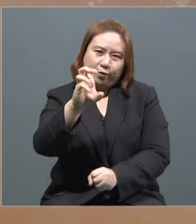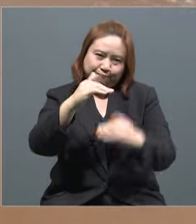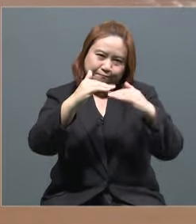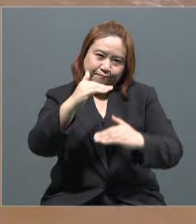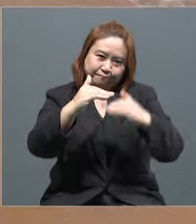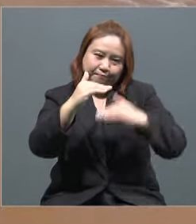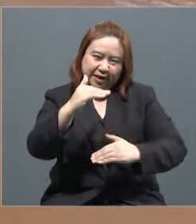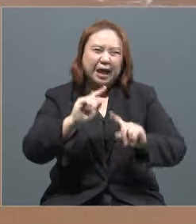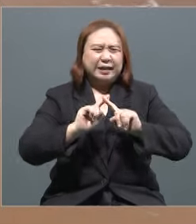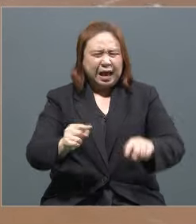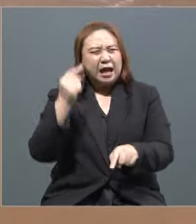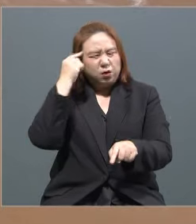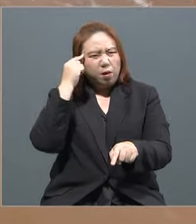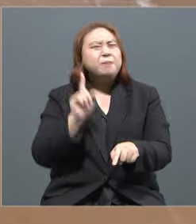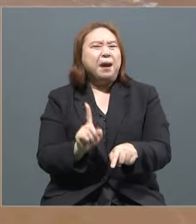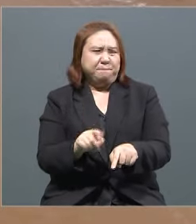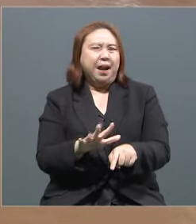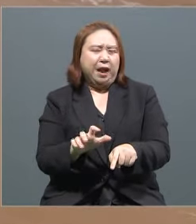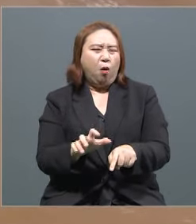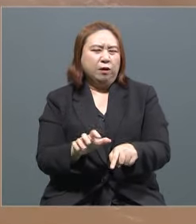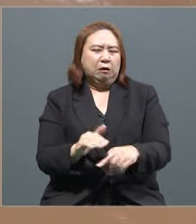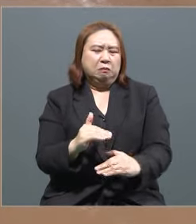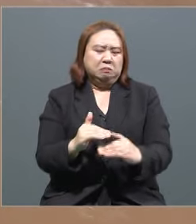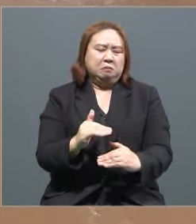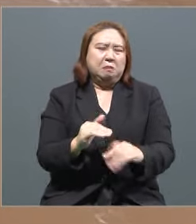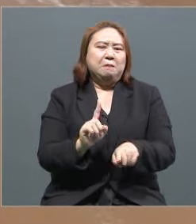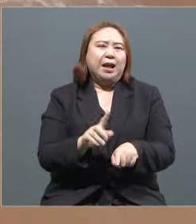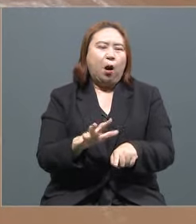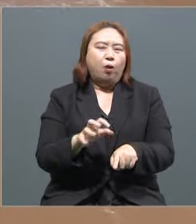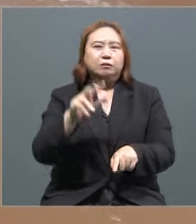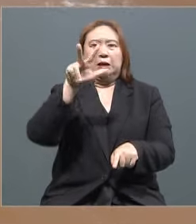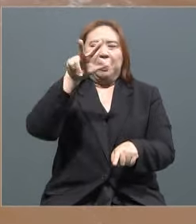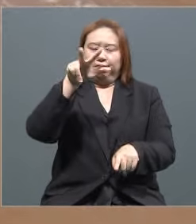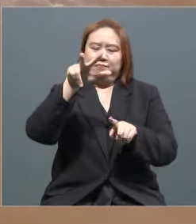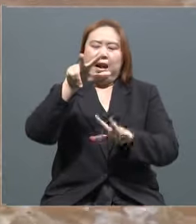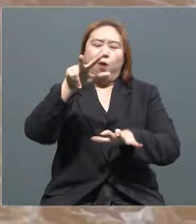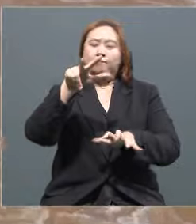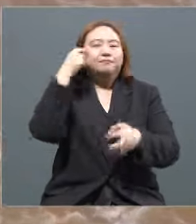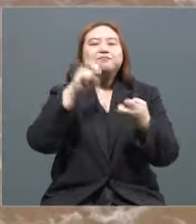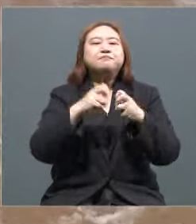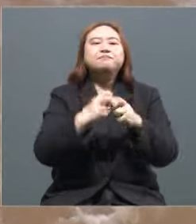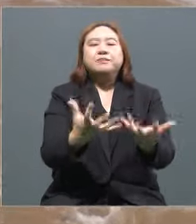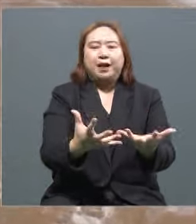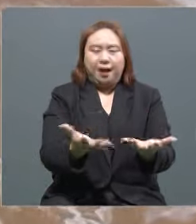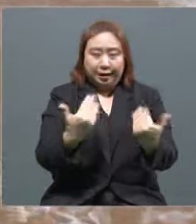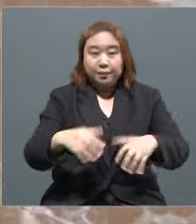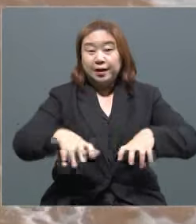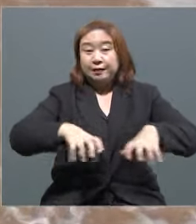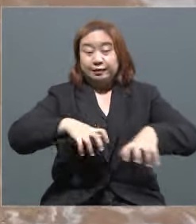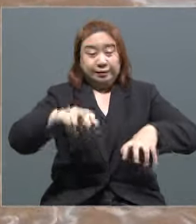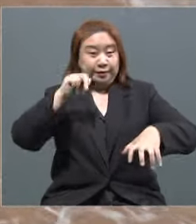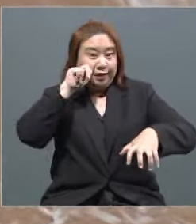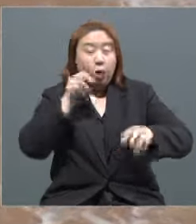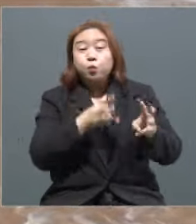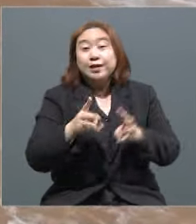คที่ 1,500 เพราะฉะนั้นก็ยังเหลือกว่าเท่าตัวนะครับตรงนี้ไม่น่าจะมีปัญหาอะไรขณะเดียวกันก็จะมีการบริหารจัดการน้ำด้วยโด